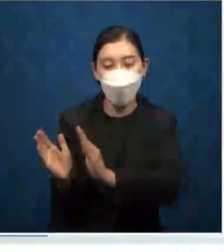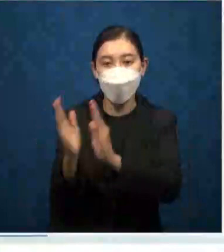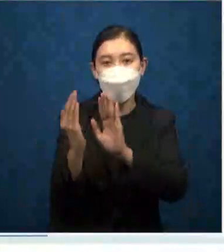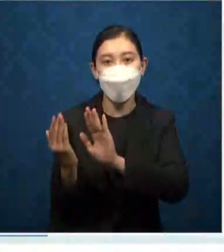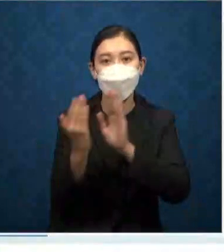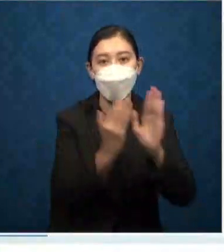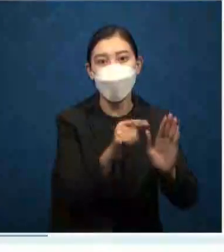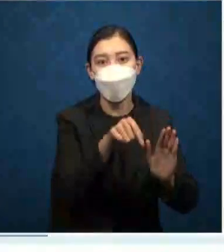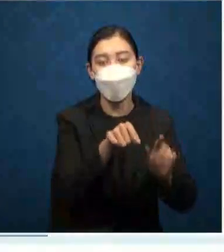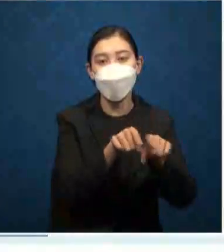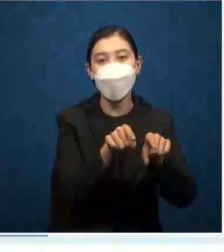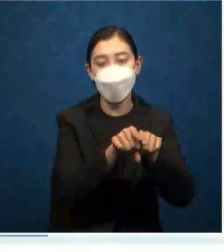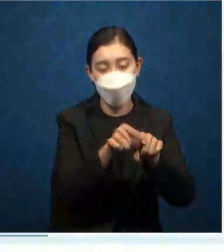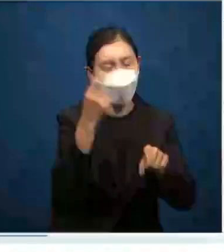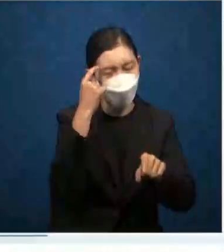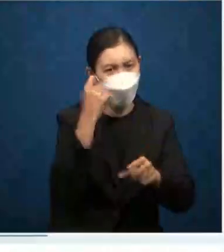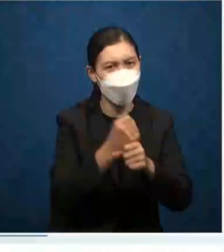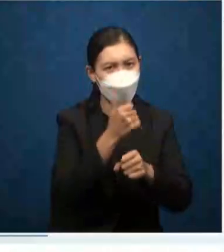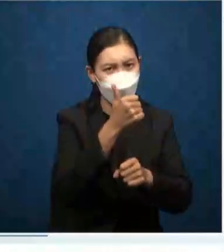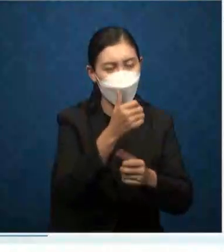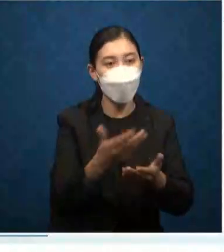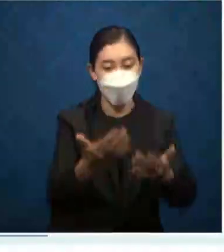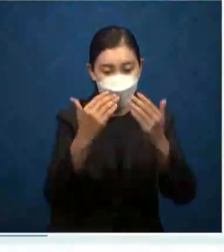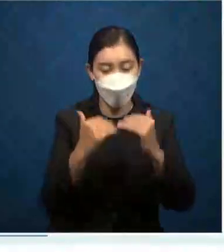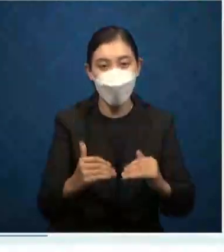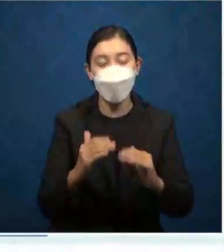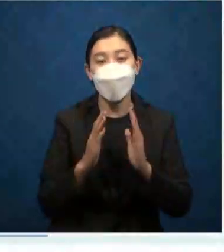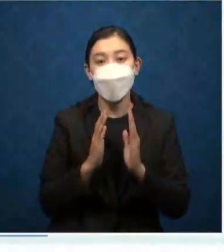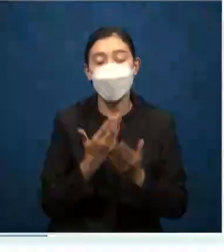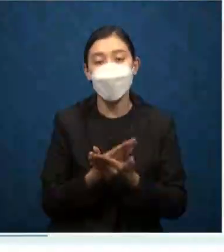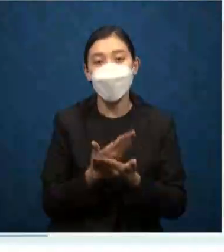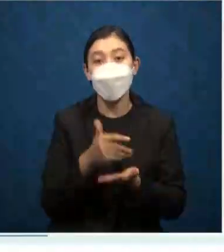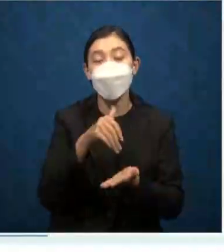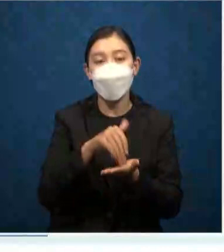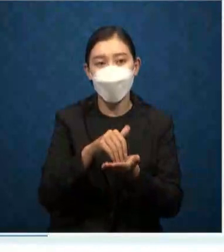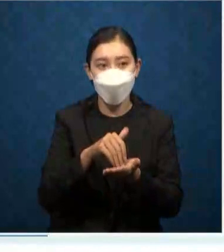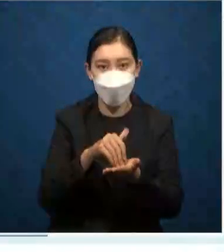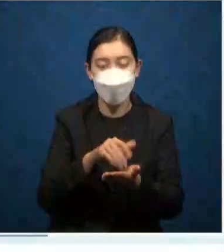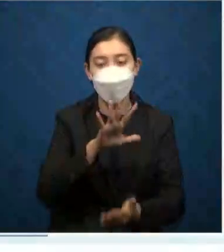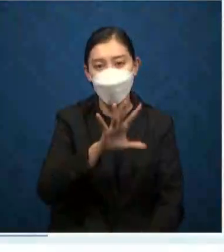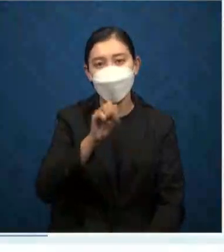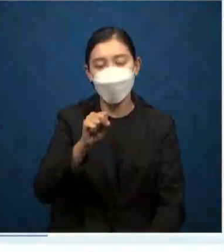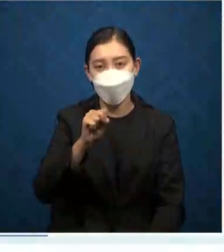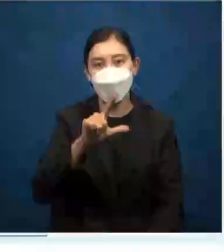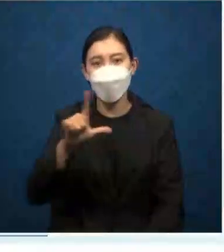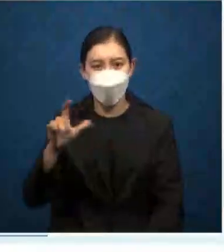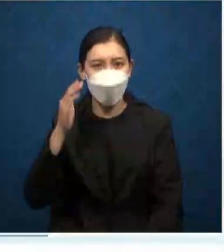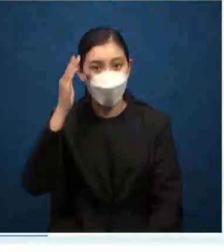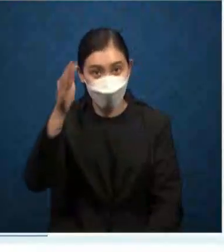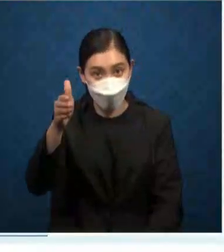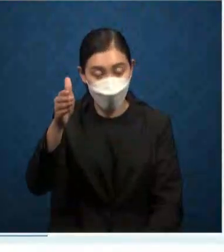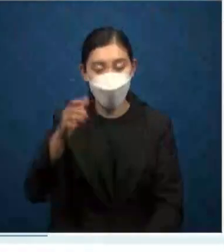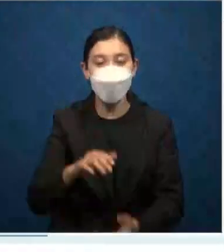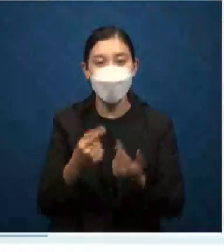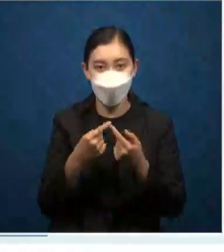งบกลางที่เป็นงบบุคลากรไต่ระดับมาปีหน้าจะถึง500ล้านปีนี้ 4.99 ล้านเนี่ยนะครับแสน